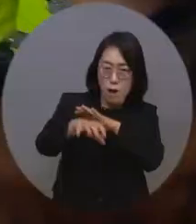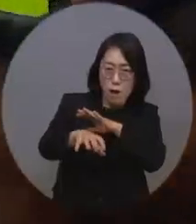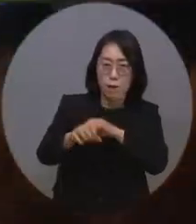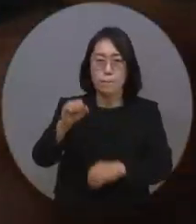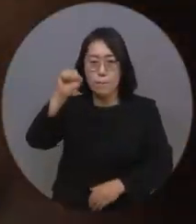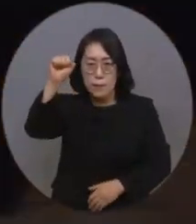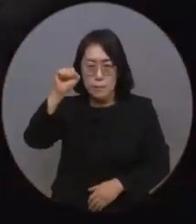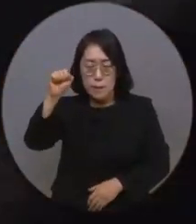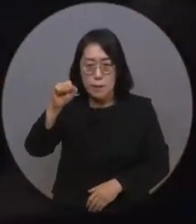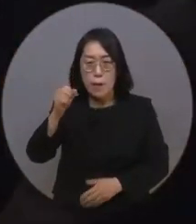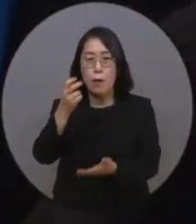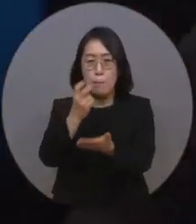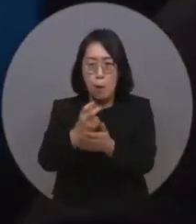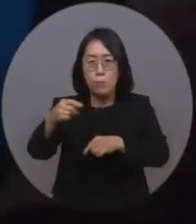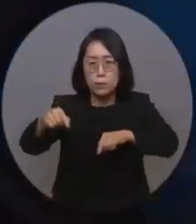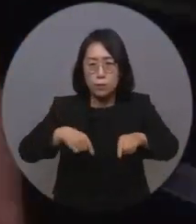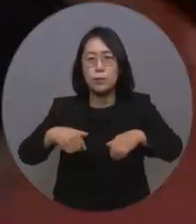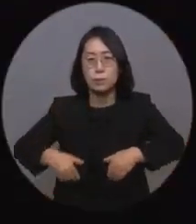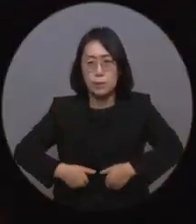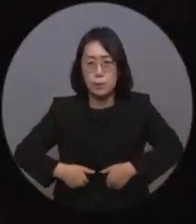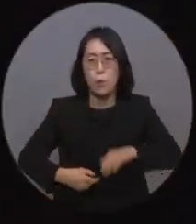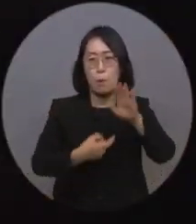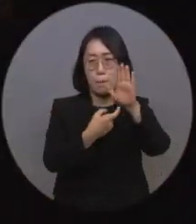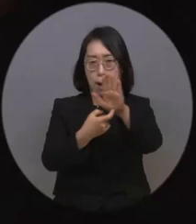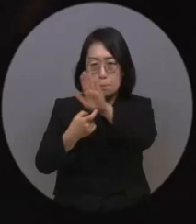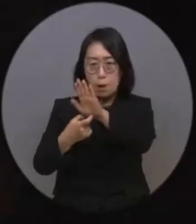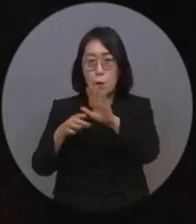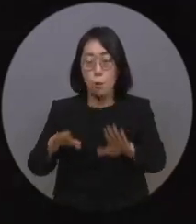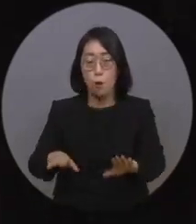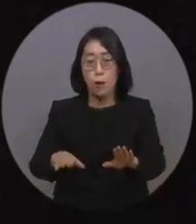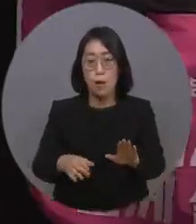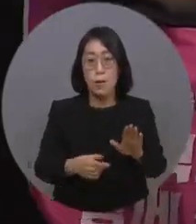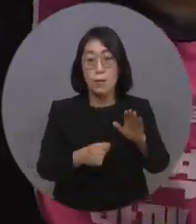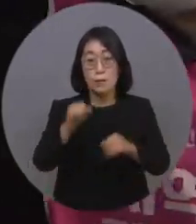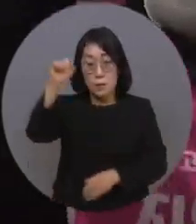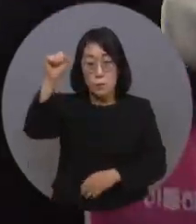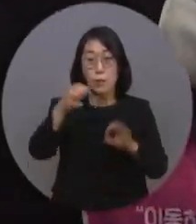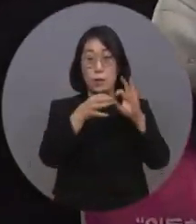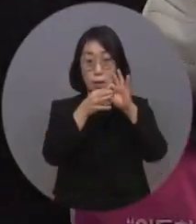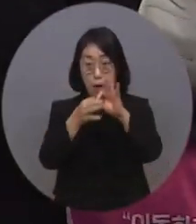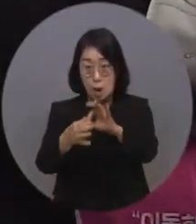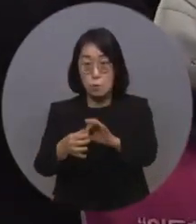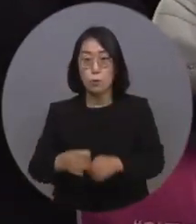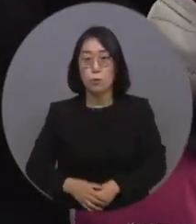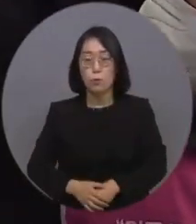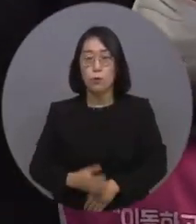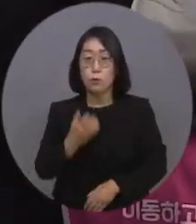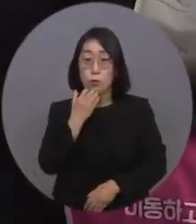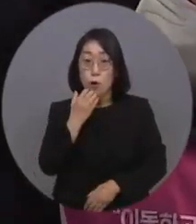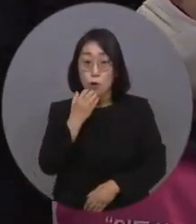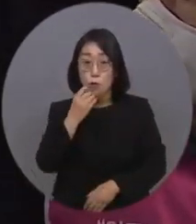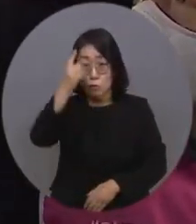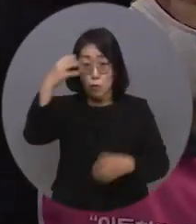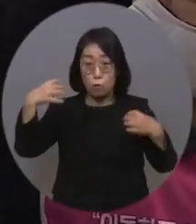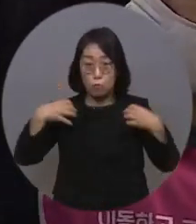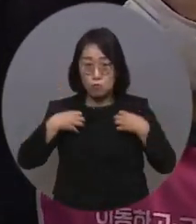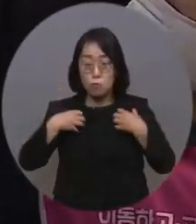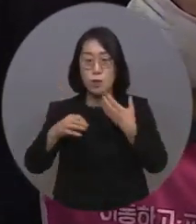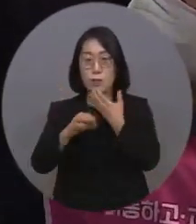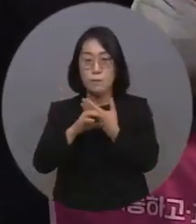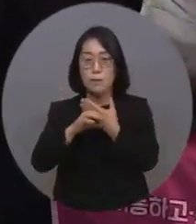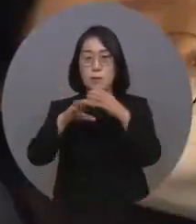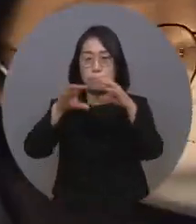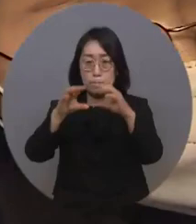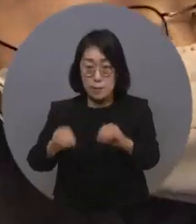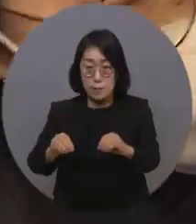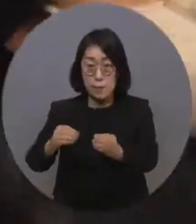마련의 필요성을 알려왔습니다. 올해도 시위는 계속됐고 이 과정에서 서울교통공사가 냉각기를 제안하며